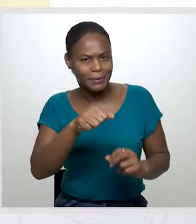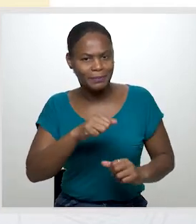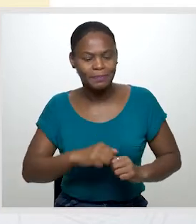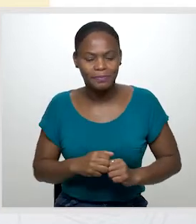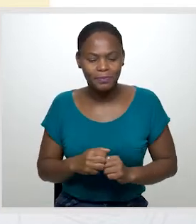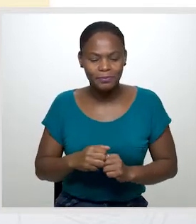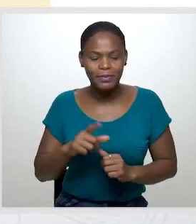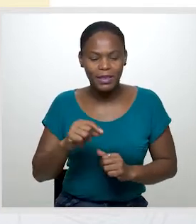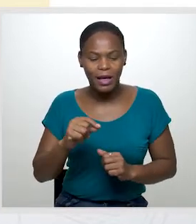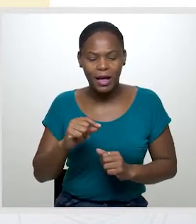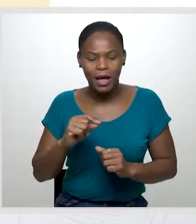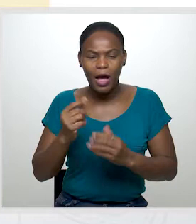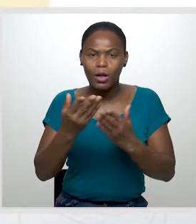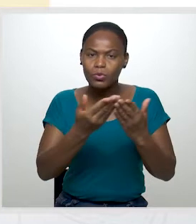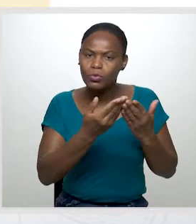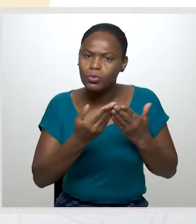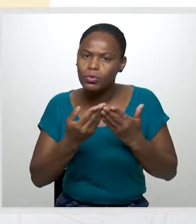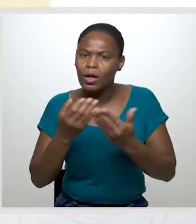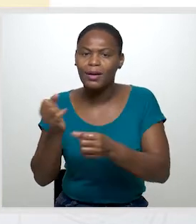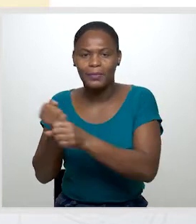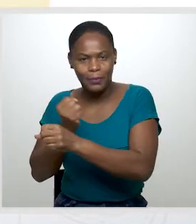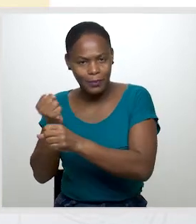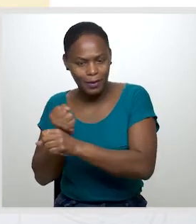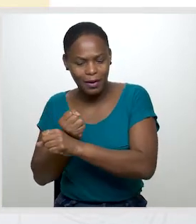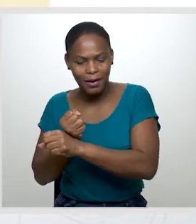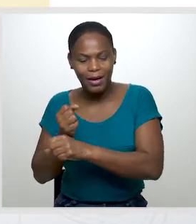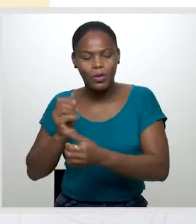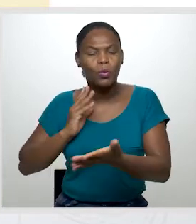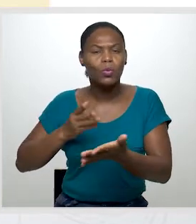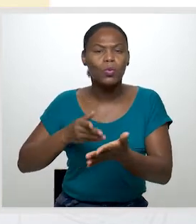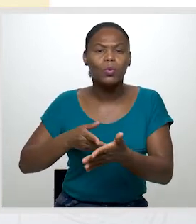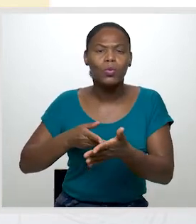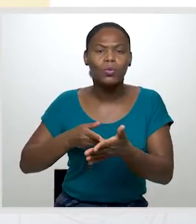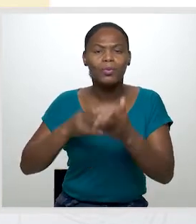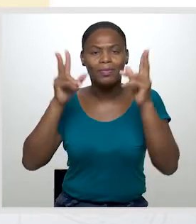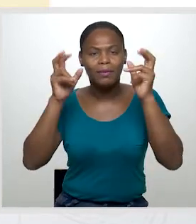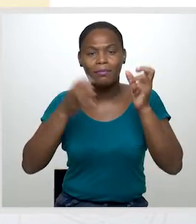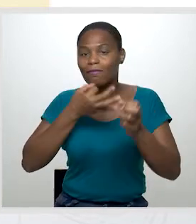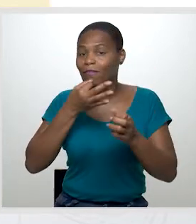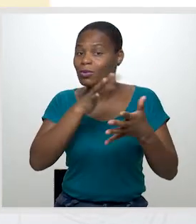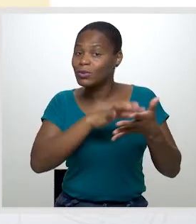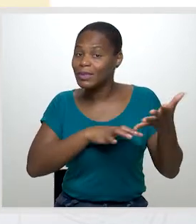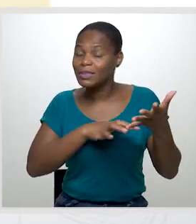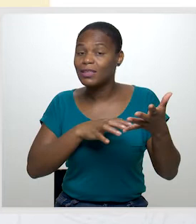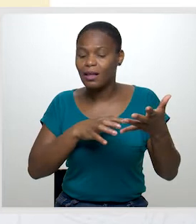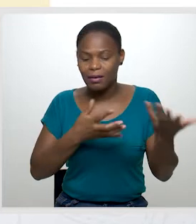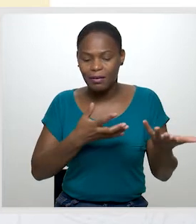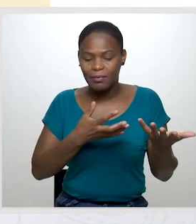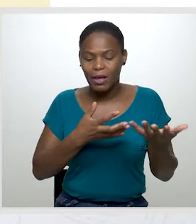Les études et le travail. Et le dernier sujet abordé dans le test, la